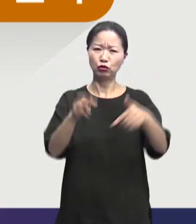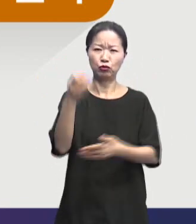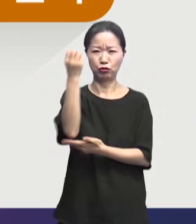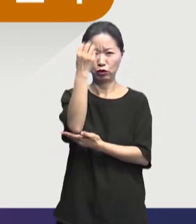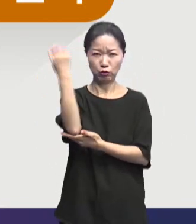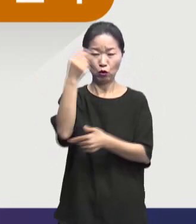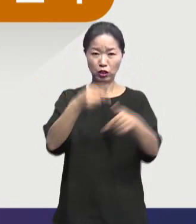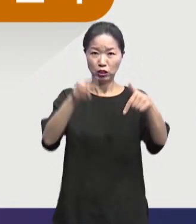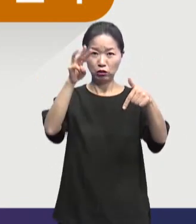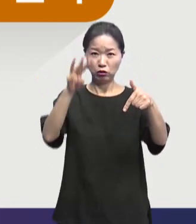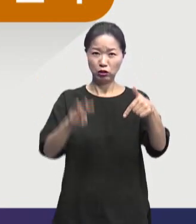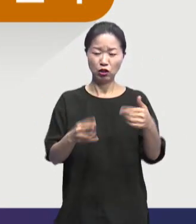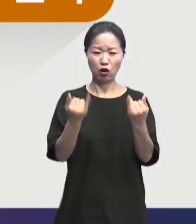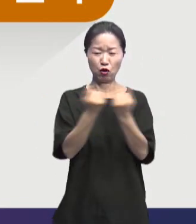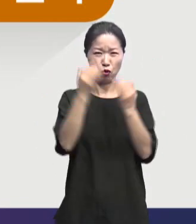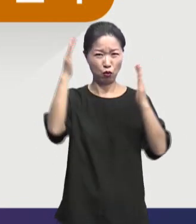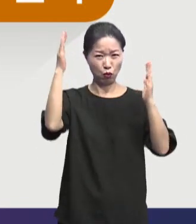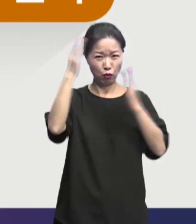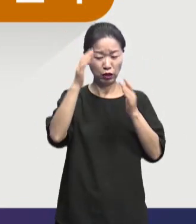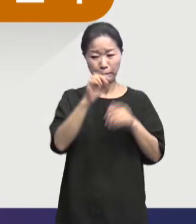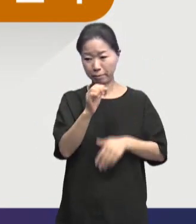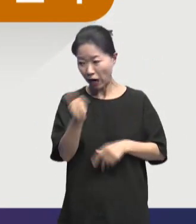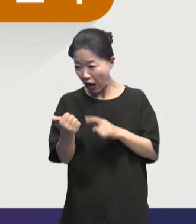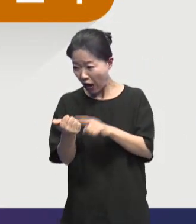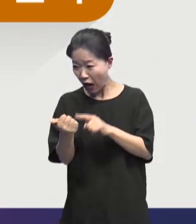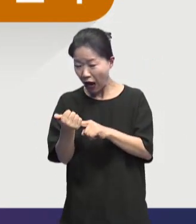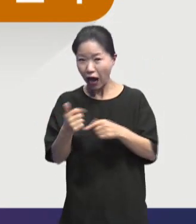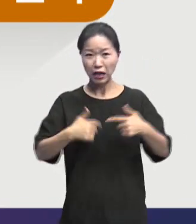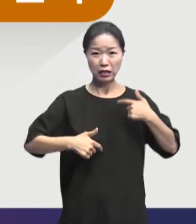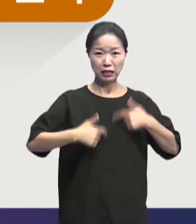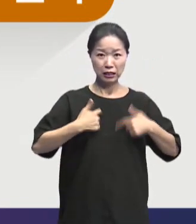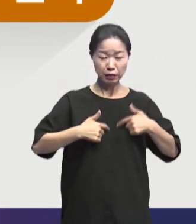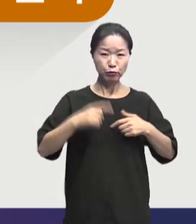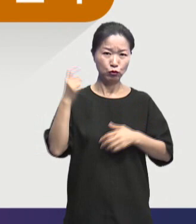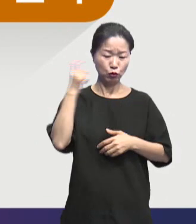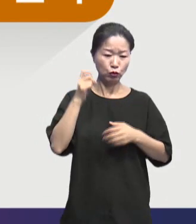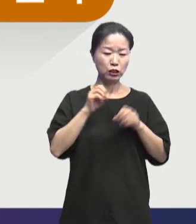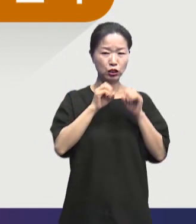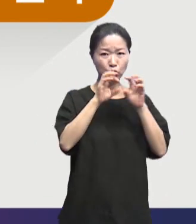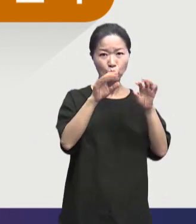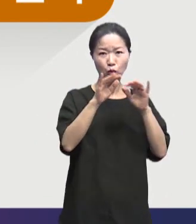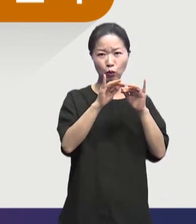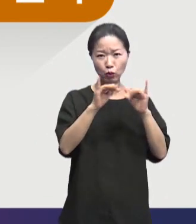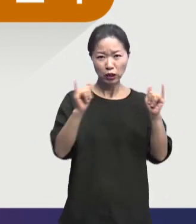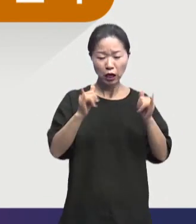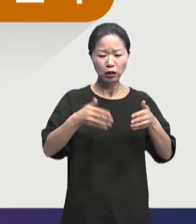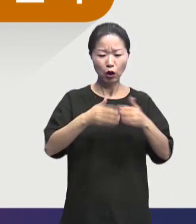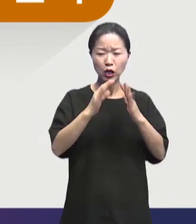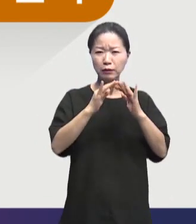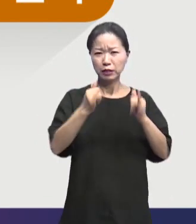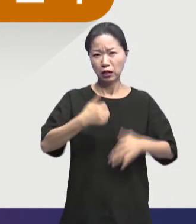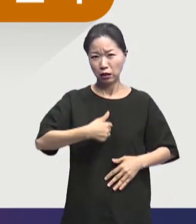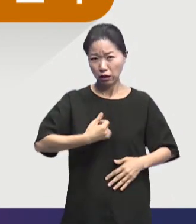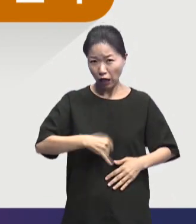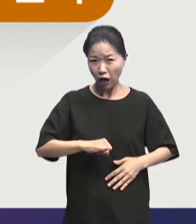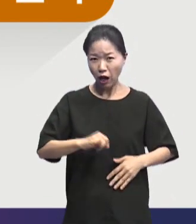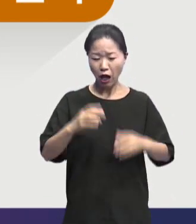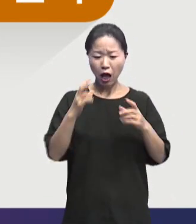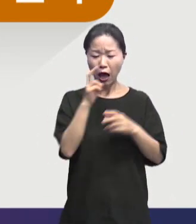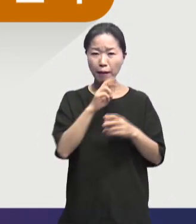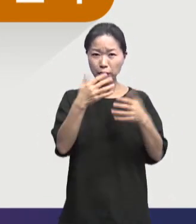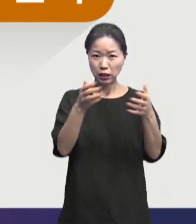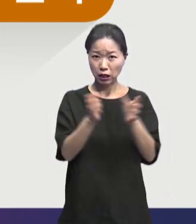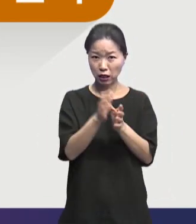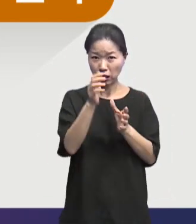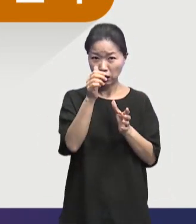인천일보는 인천 여고생 사망사건 주범인 기쁜 소식 선교회 설립자 딸이자 합창단장이 범행 당시